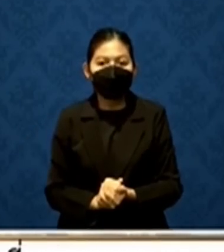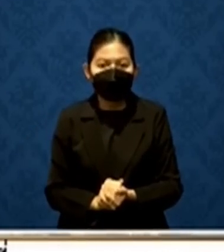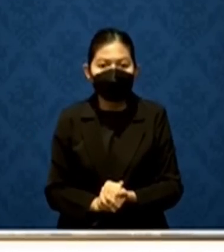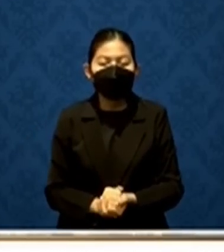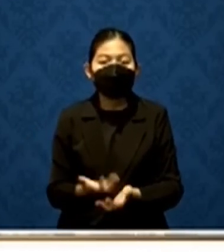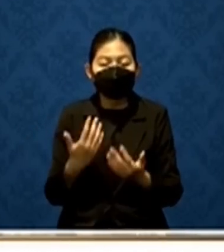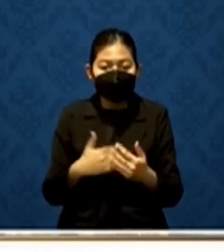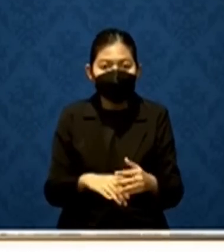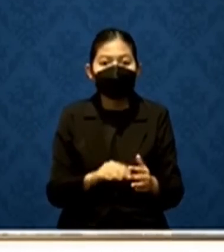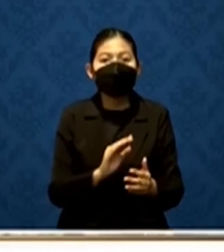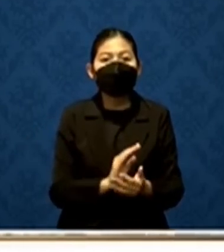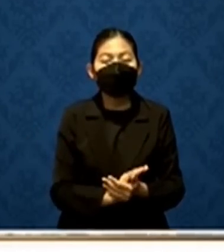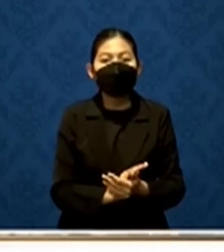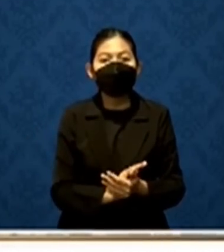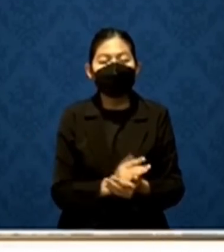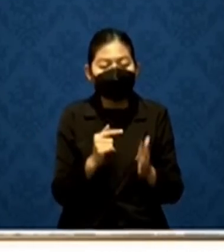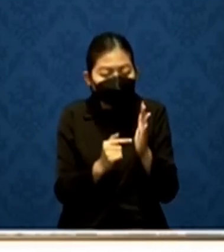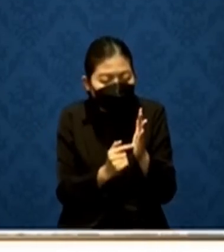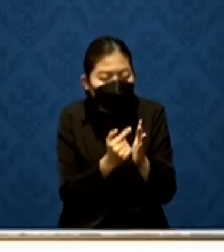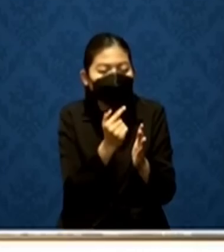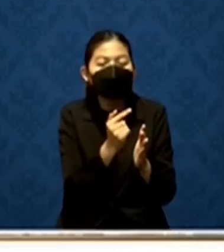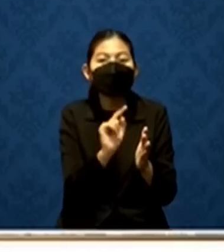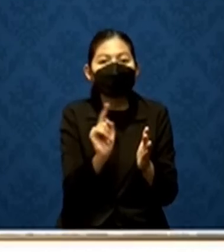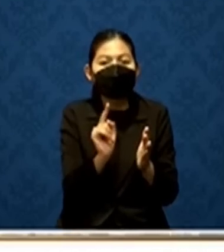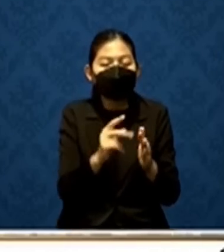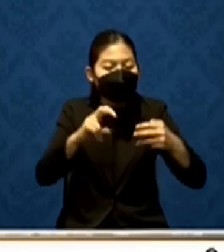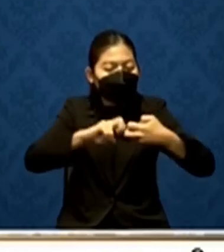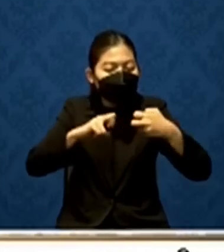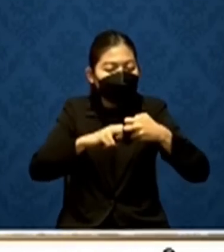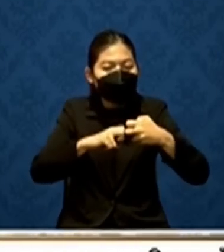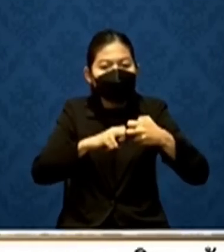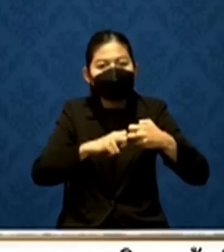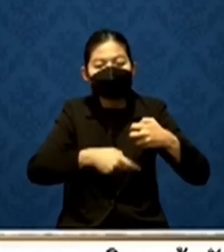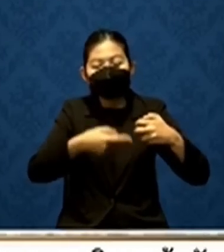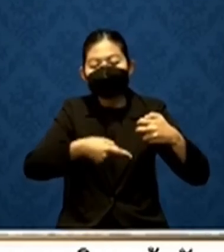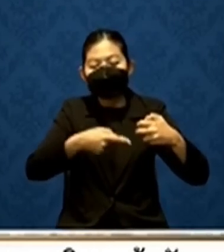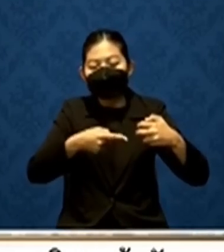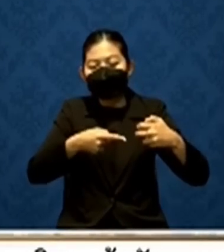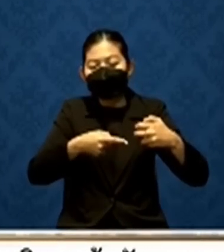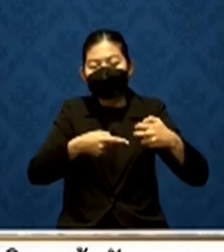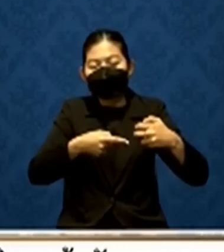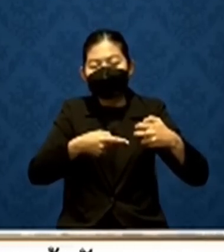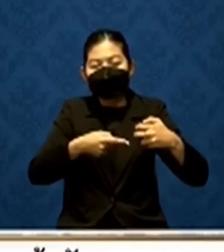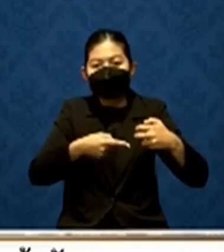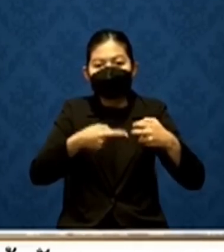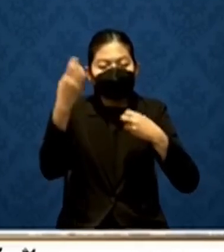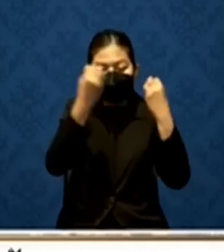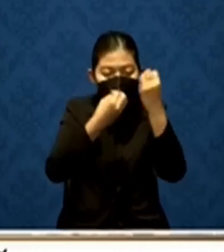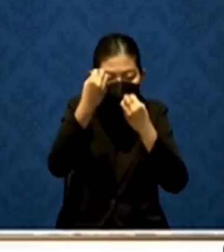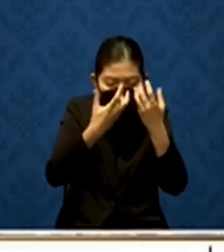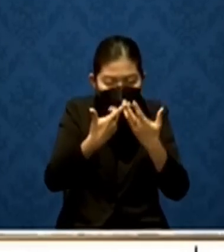กับกลายเป็นต้นต่อที่ทำให้ปัญหาที่ไม่อยู่มีความซับซ้อน